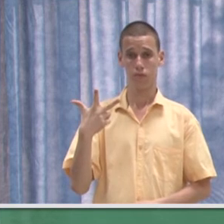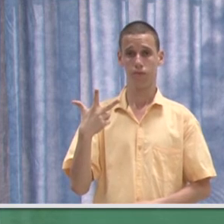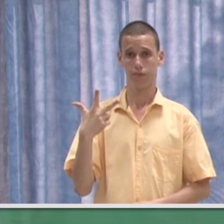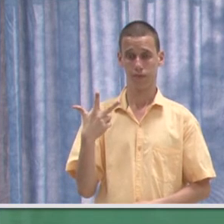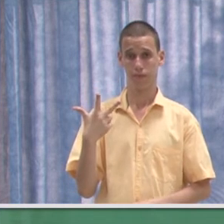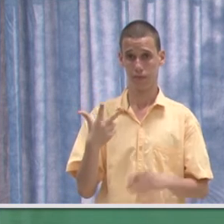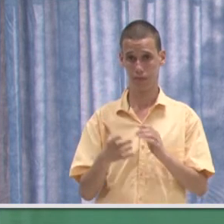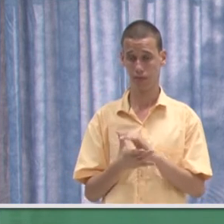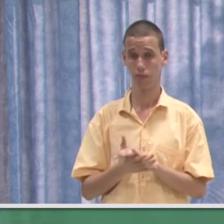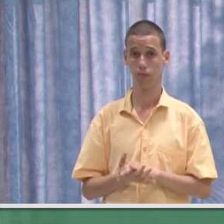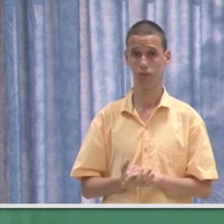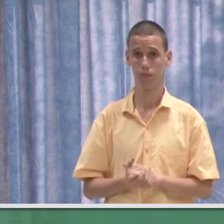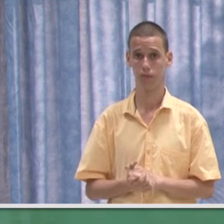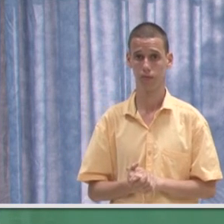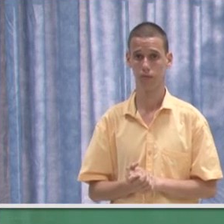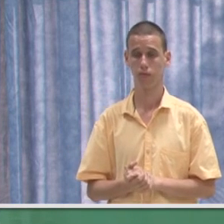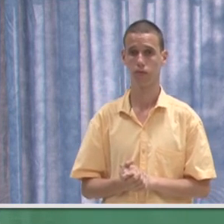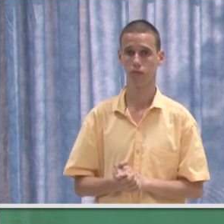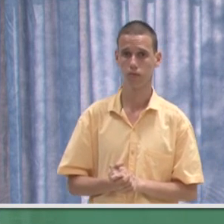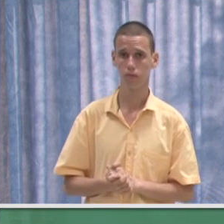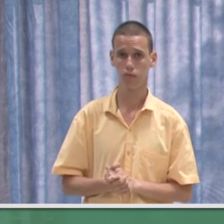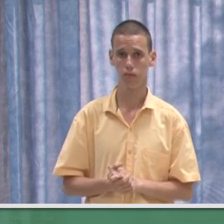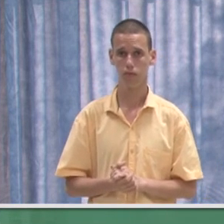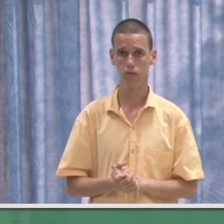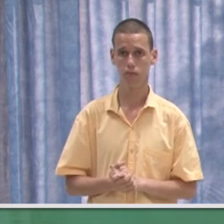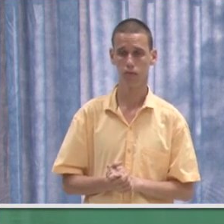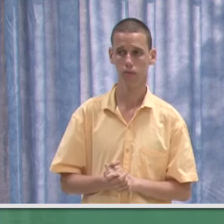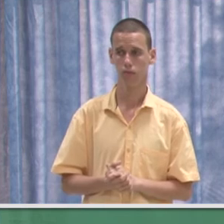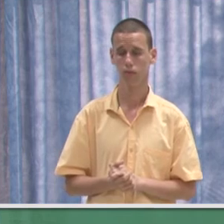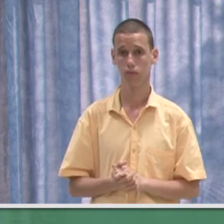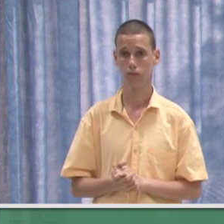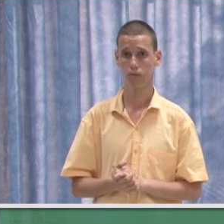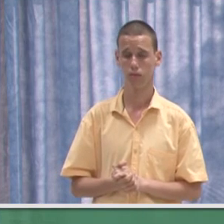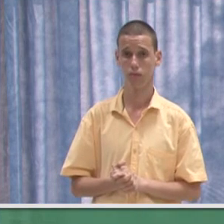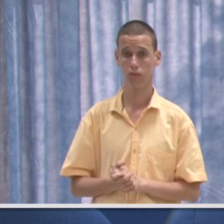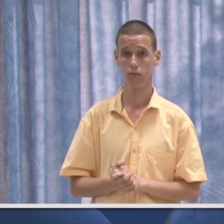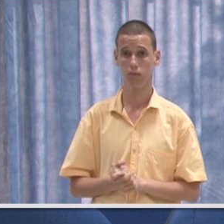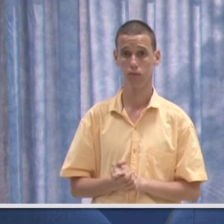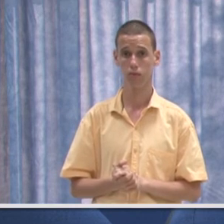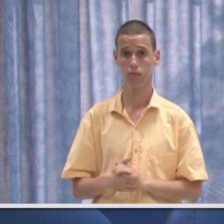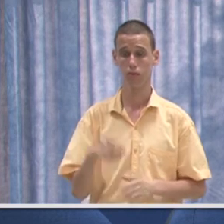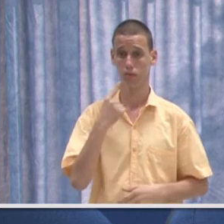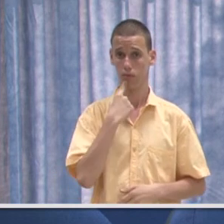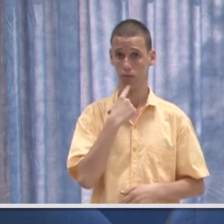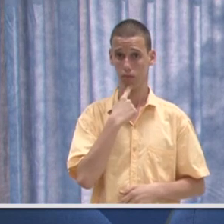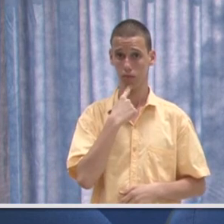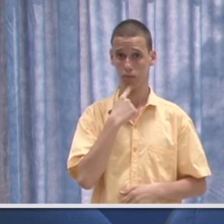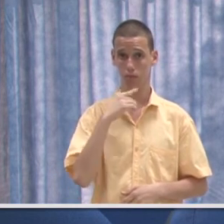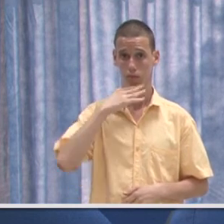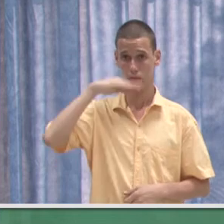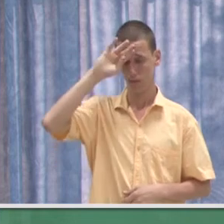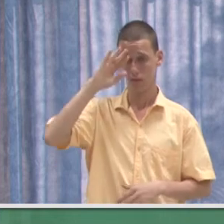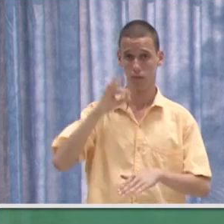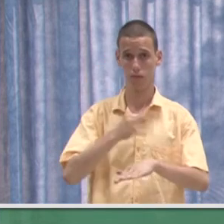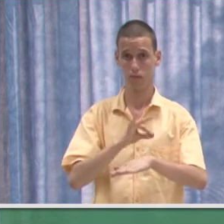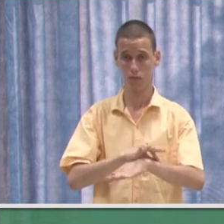type, subtype 3, troisième sous-type, qui peut circuler. Vous avez un fois dengue, vous avez gagné encore? Si vous avez un type,